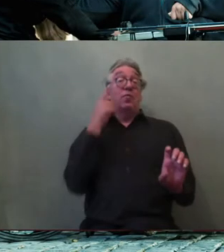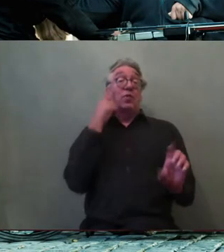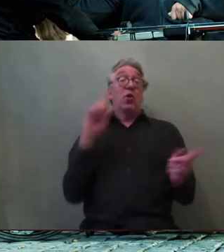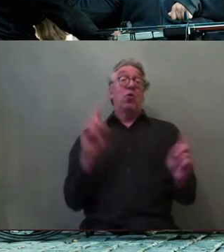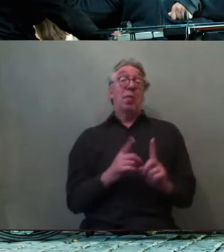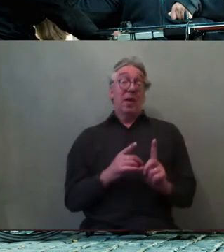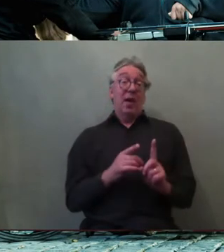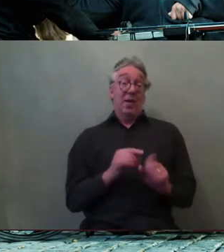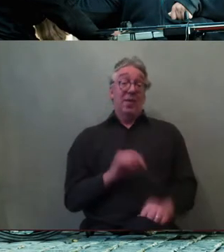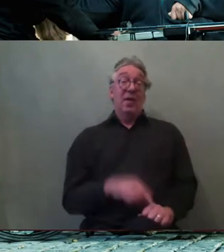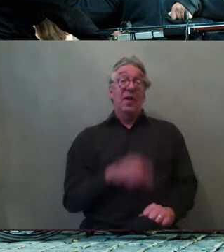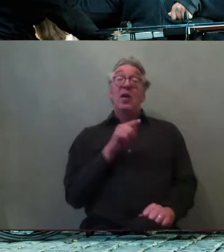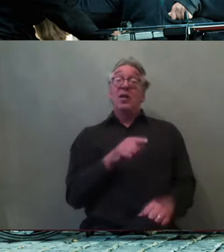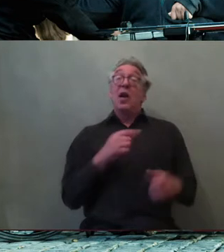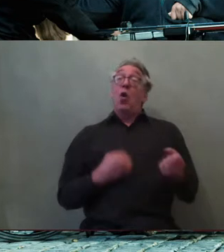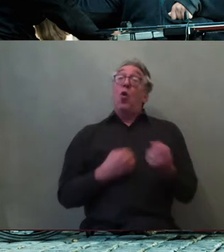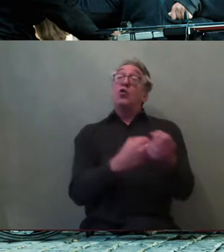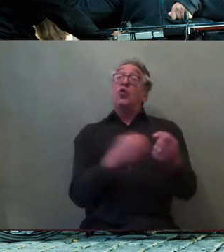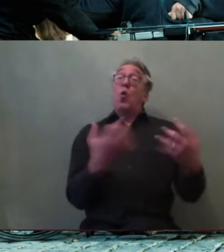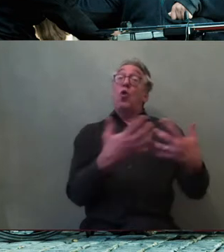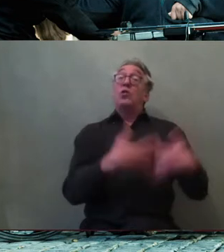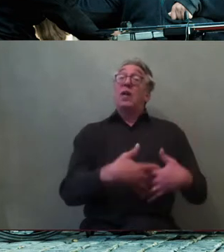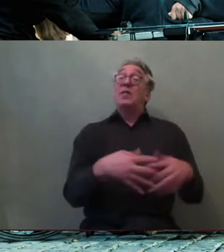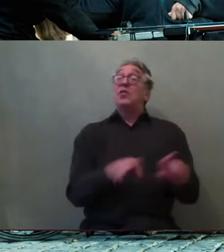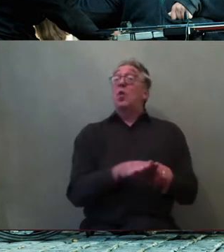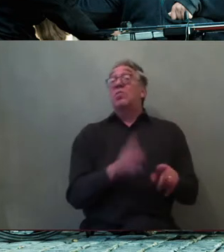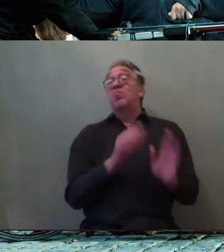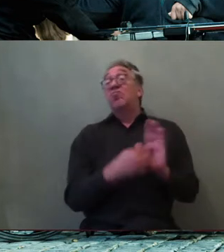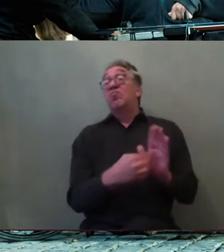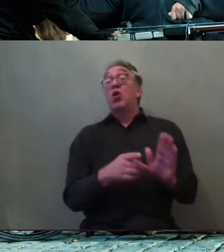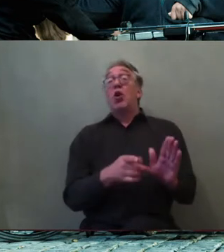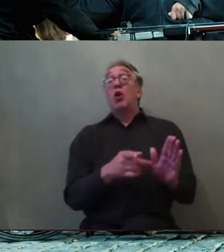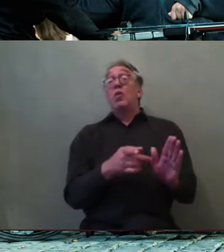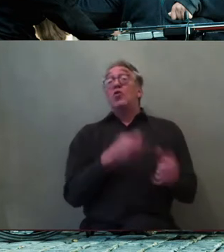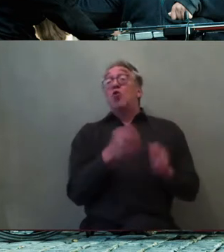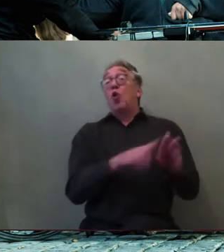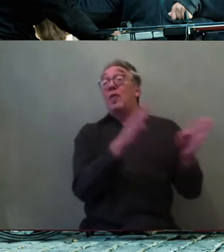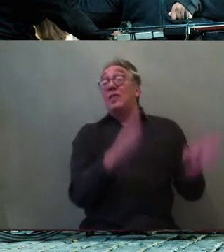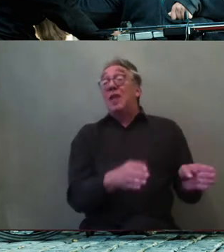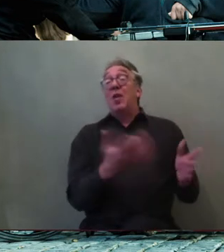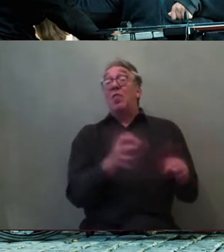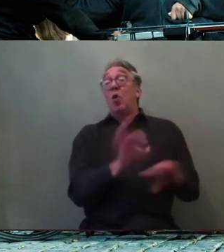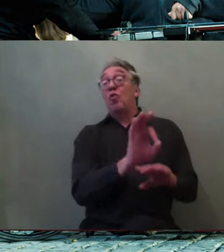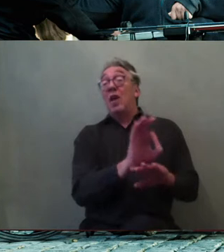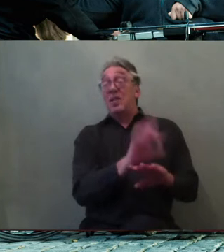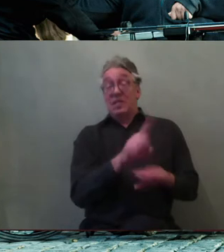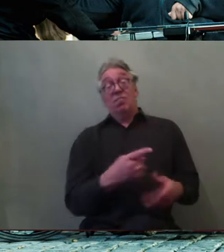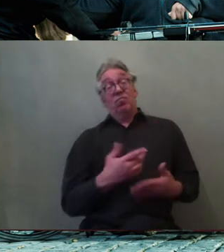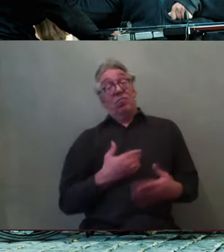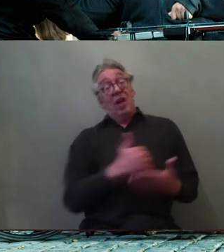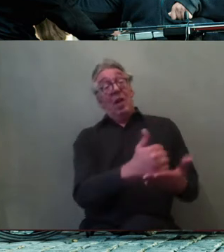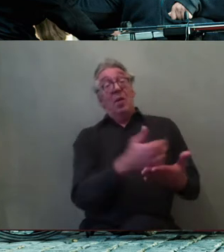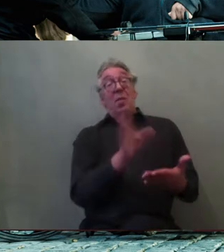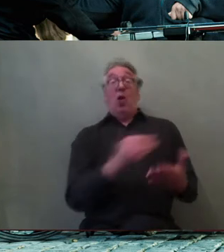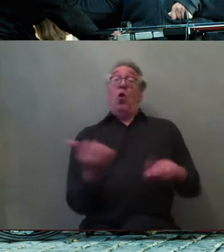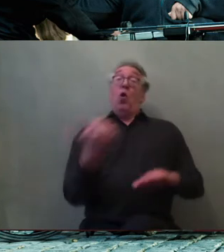ondersteunen organisaties zoals speciaal onderwijs of zorginstellingen bij het opzetten en uitvoeren van kunstzinnige projecten